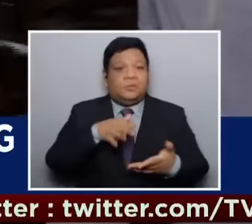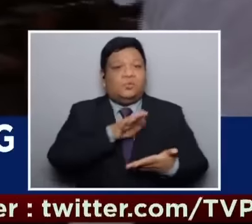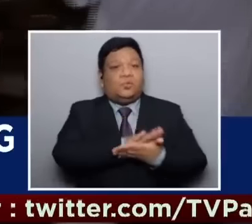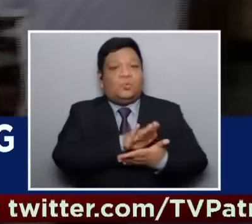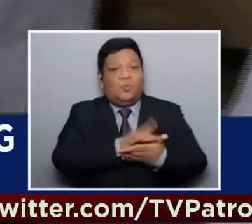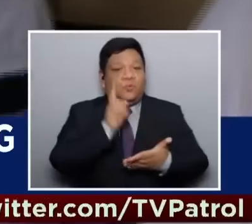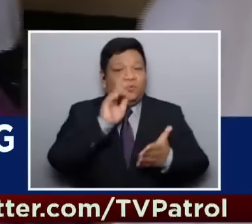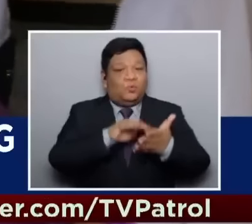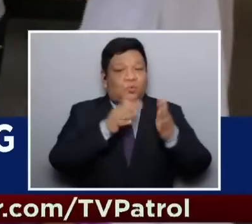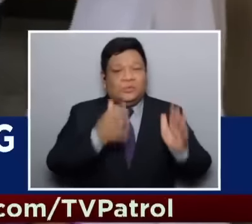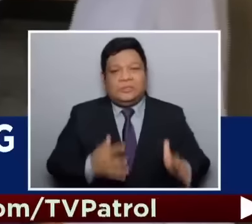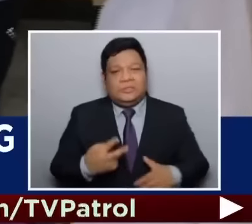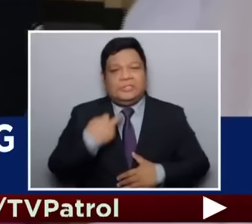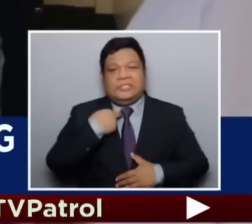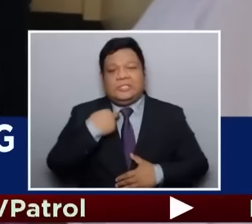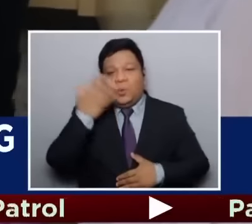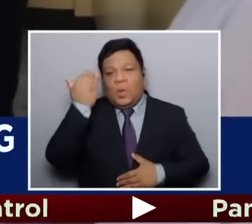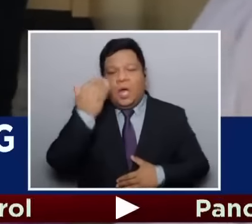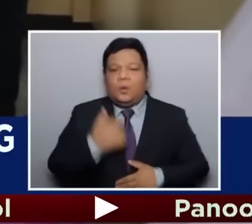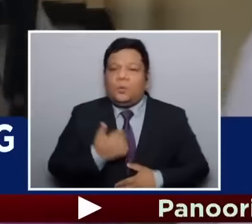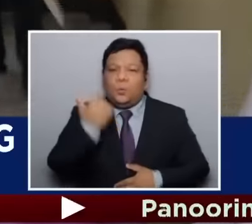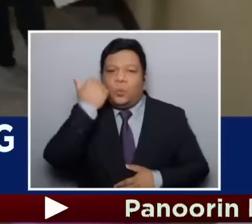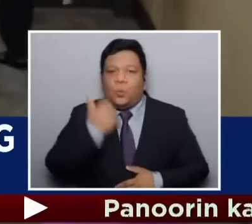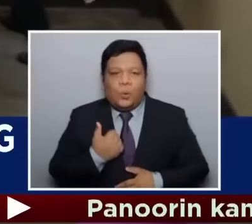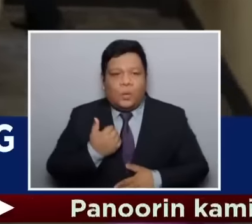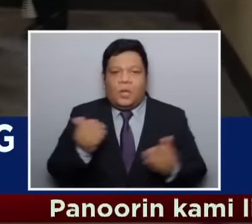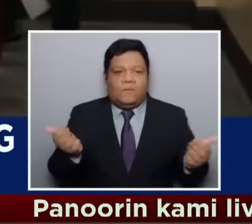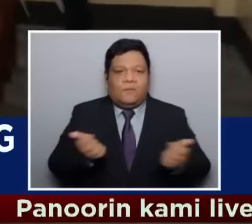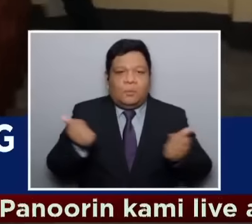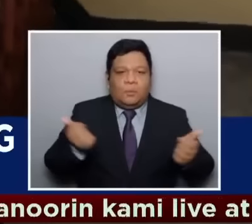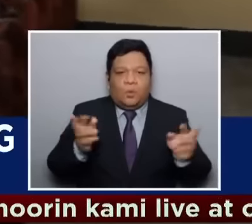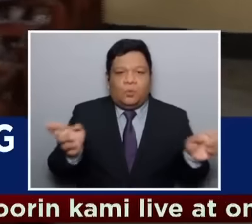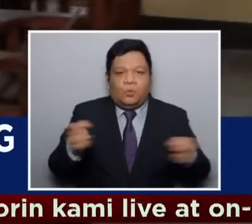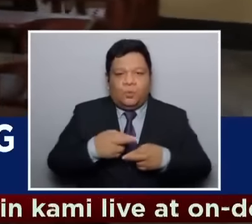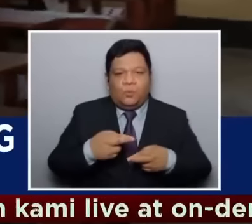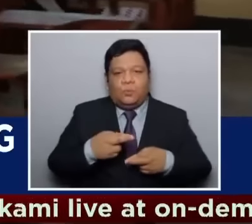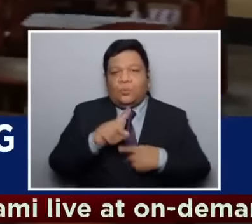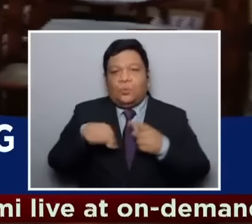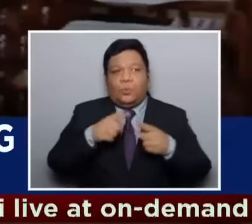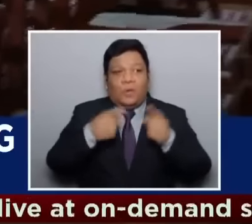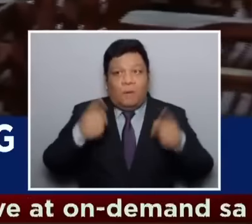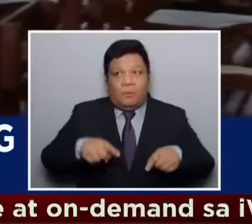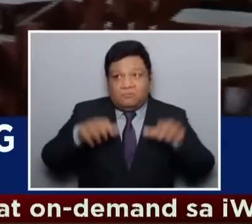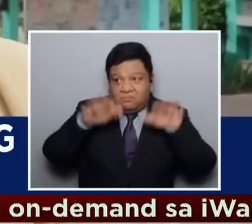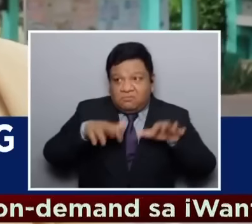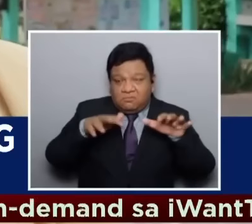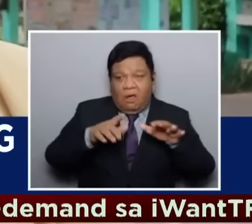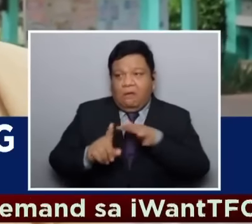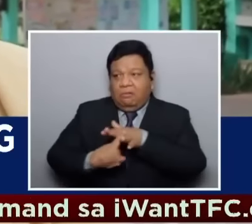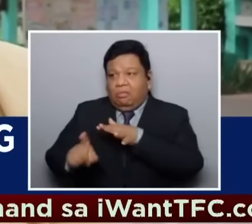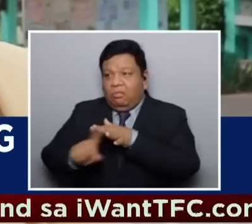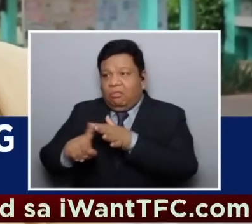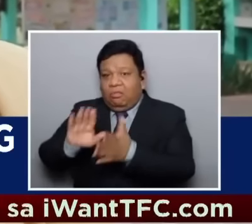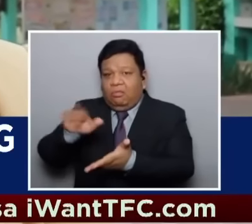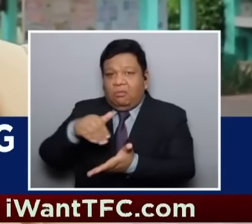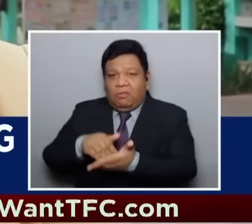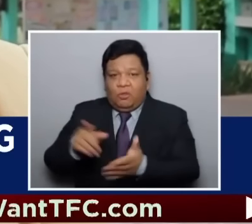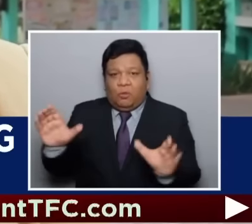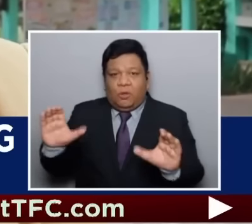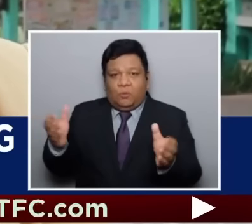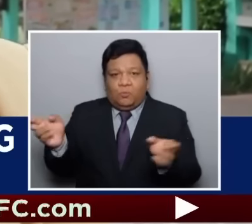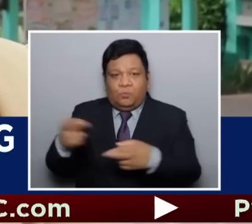estudyante dahil sa kakulangan ng pasilidad tuwing ginagamit na evacuation center ang kanilang eskwelahan. In the past typhoon,